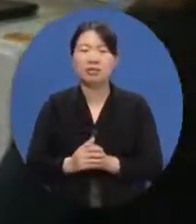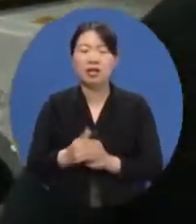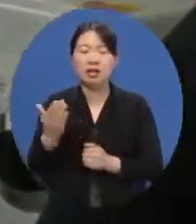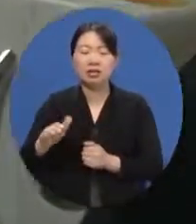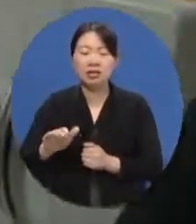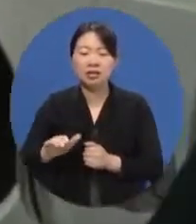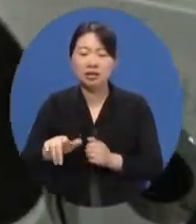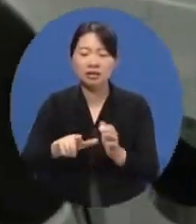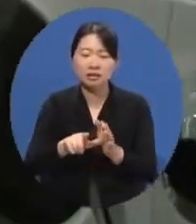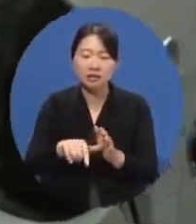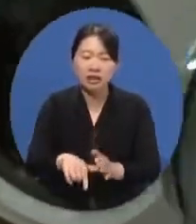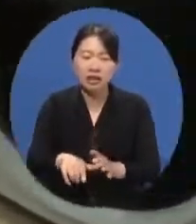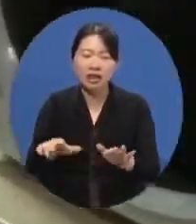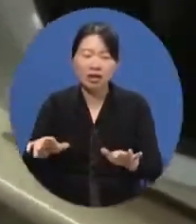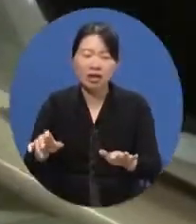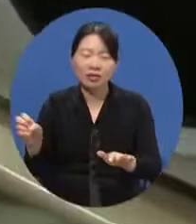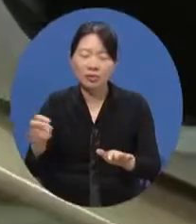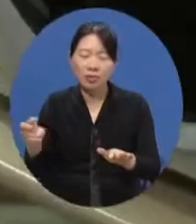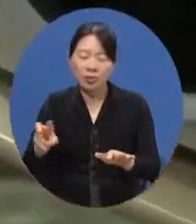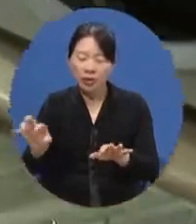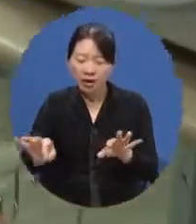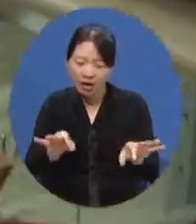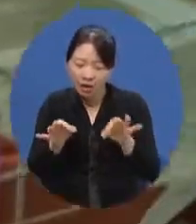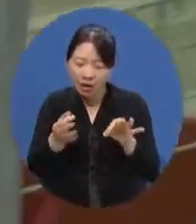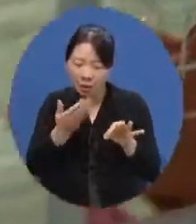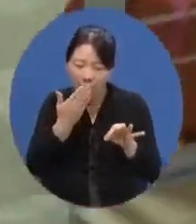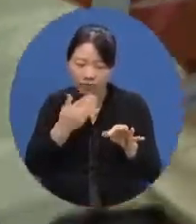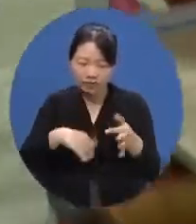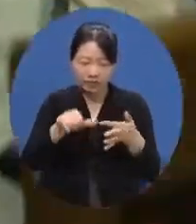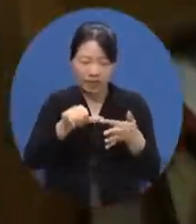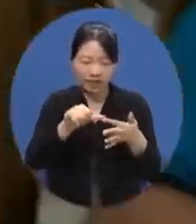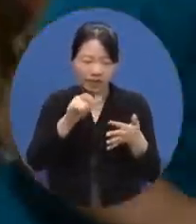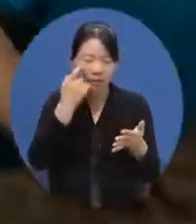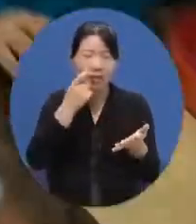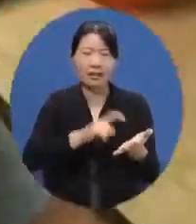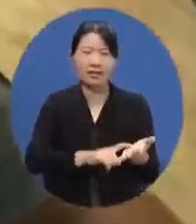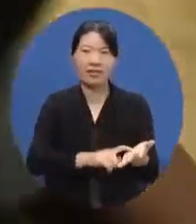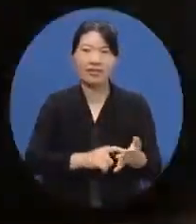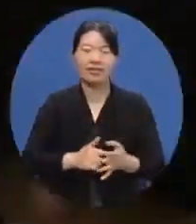그런데 바로 그때 또 뭔가를 집어먹는 상기리 발견. 물론